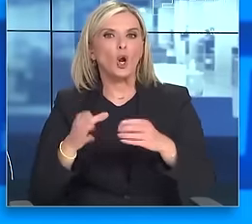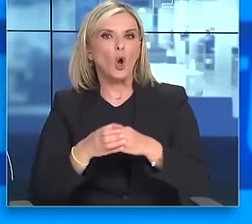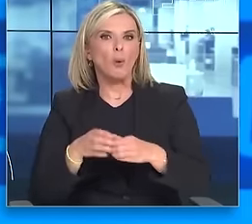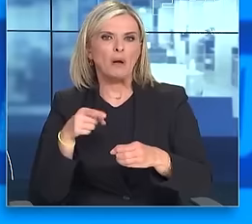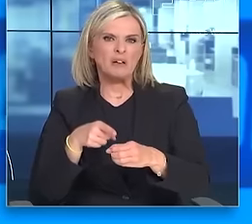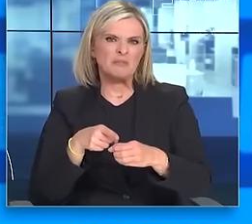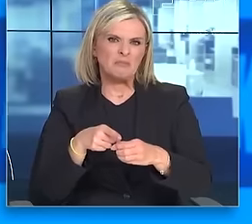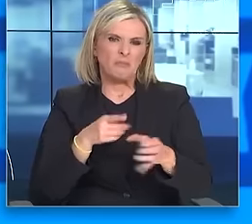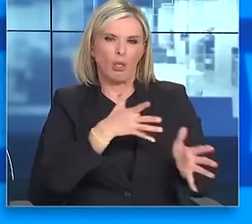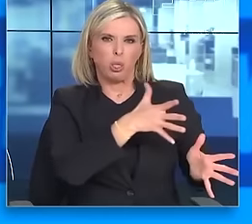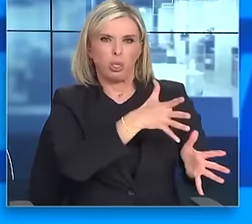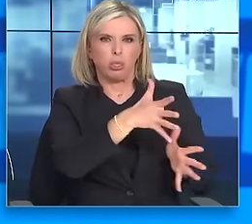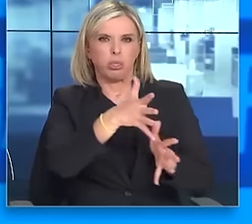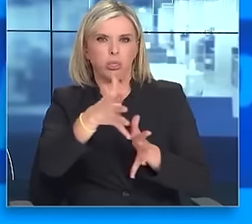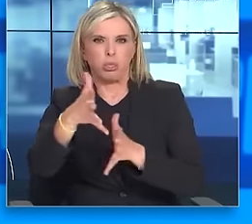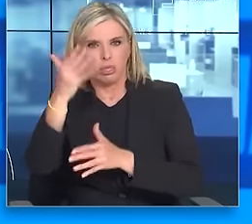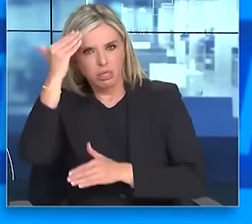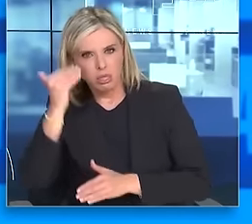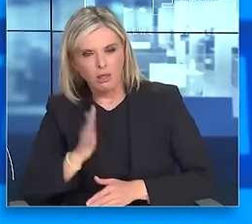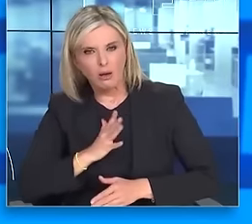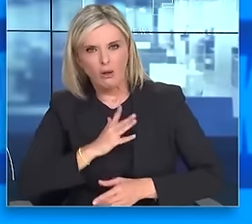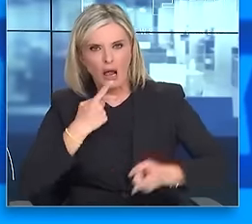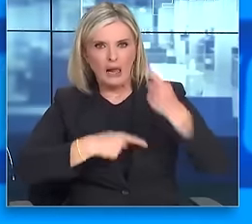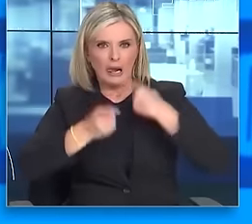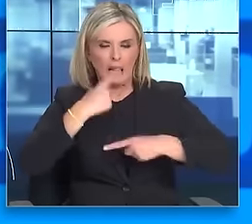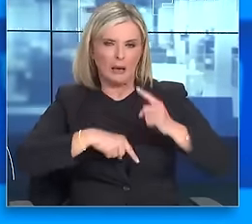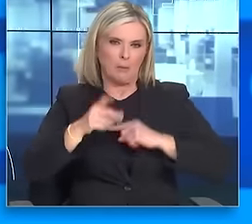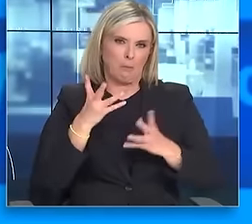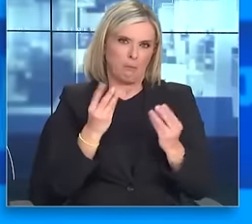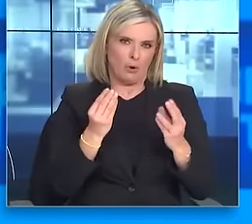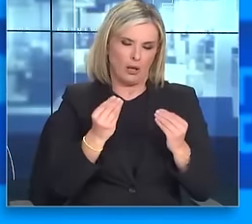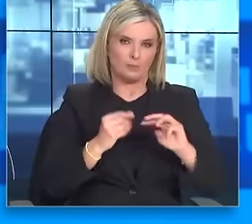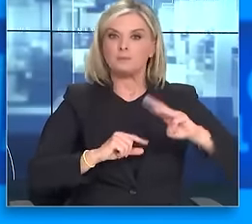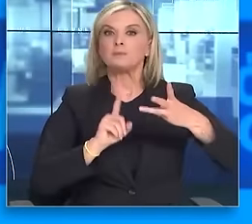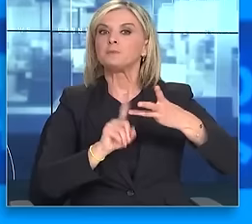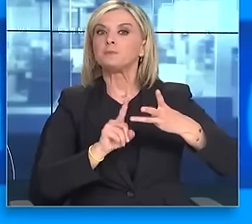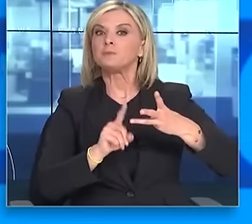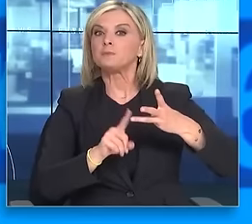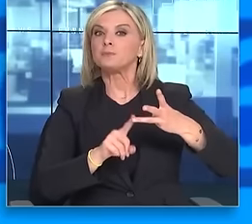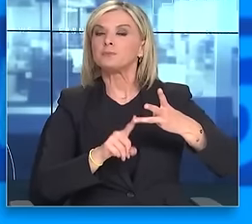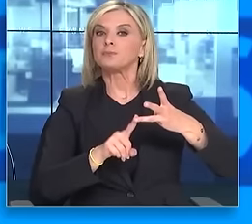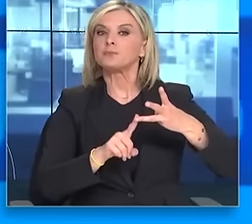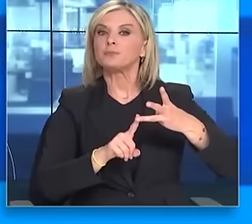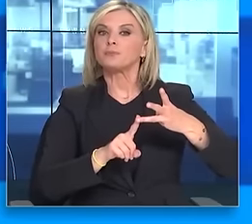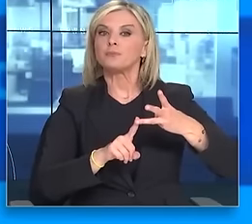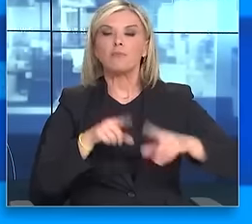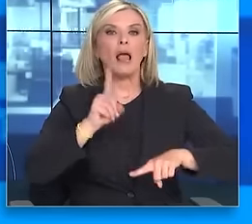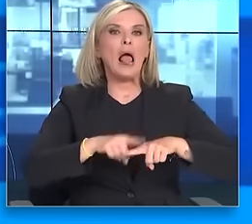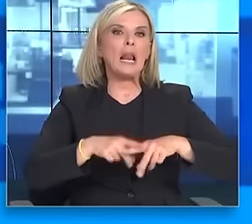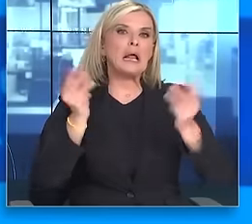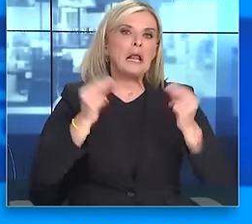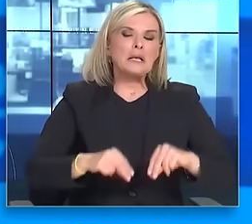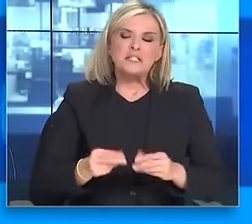χυδαία εργαλειοποίηση της πίστης την οποία έκανε. Για το μεν τρίτο, για την ελληνική λύση